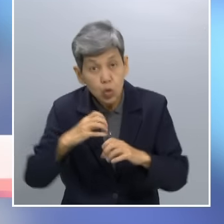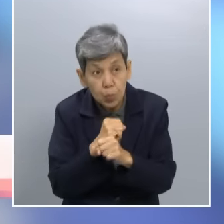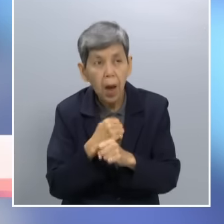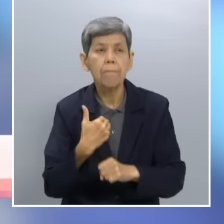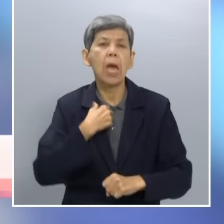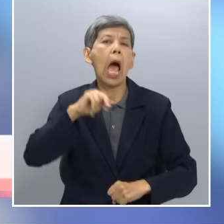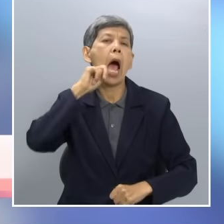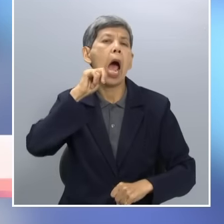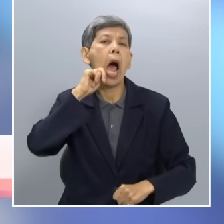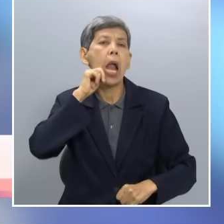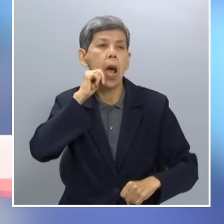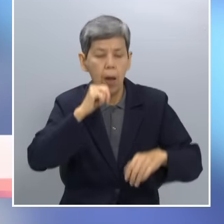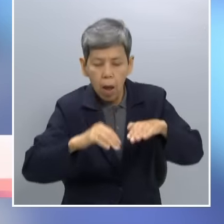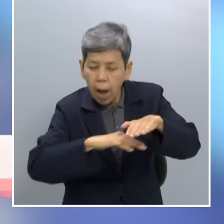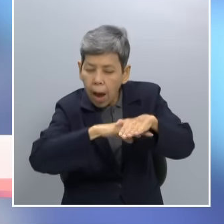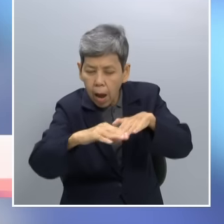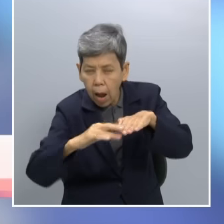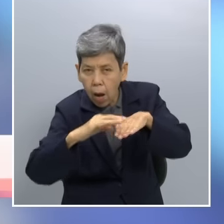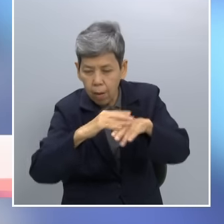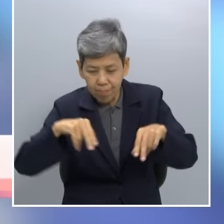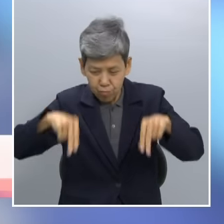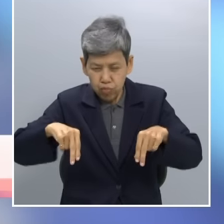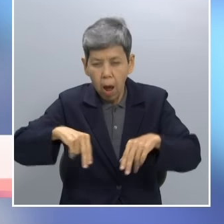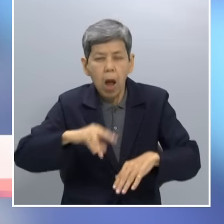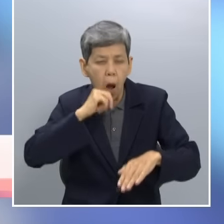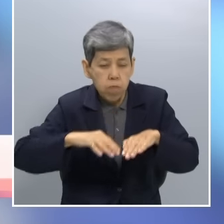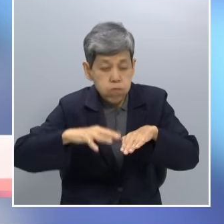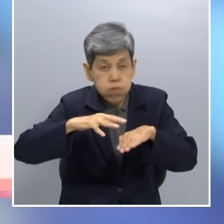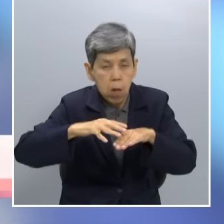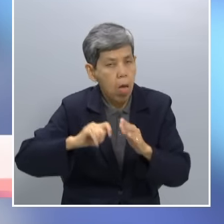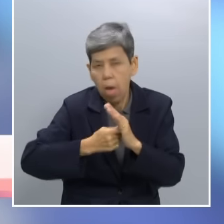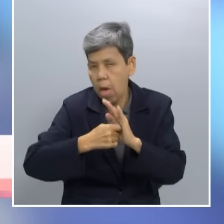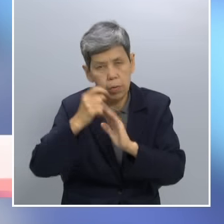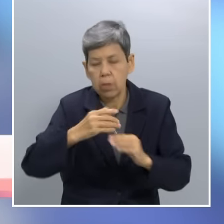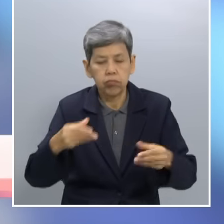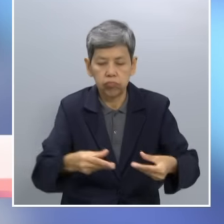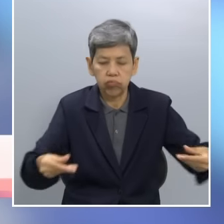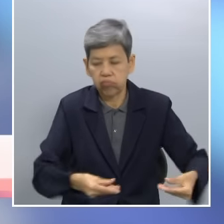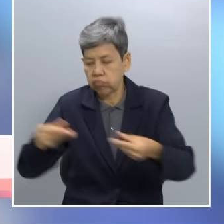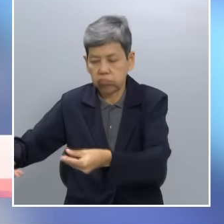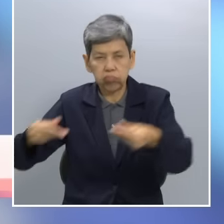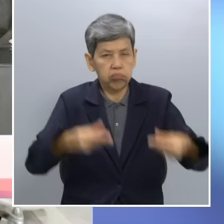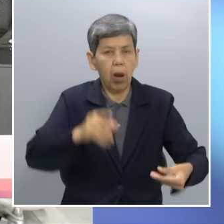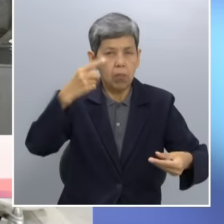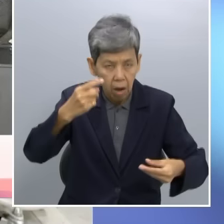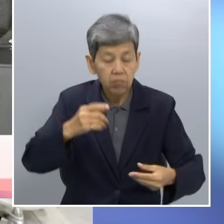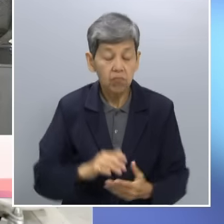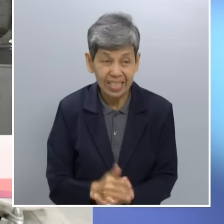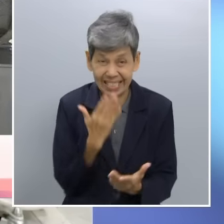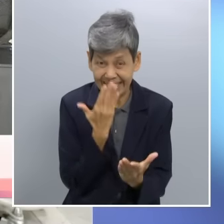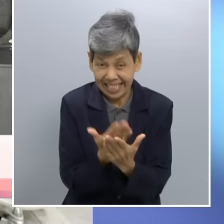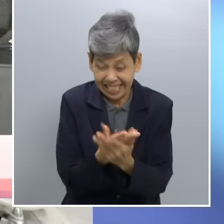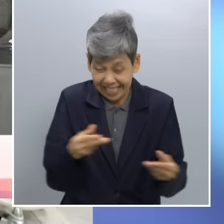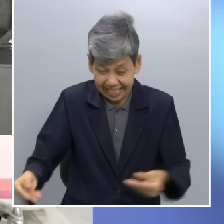มีน้ำเข้าไปท่วมในตัวแบตเตอรี่เป็นเวลานานไม่สามารถซ่อมได้ต้องเปลี่ยนใหม่ทั้งลูกโดยคุณผู้ชมครับราคาเปลี่ยน